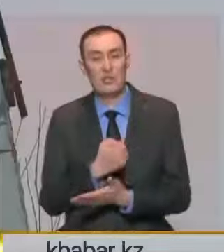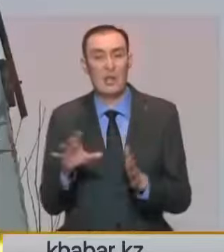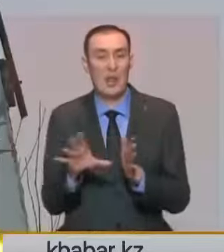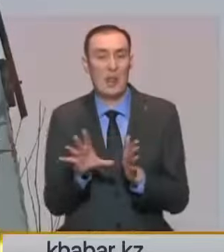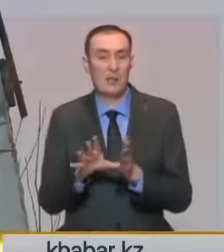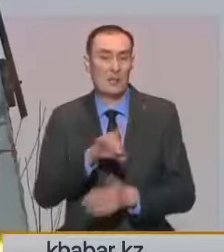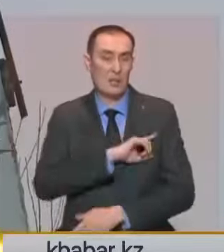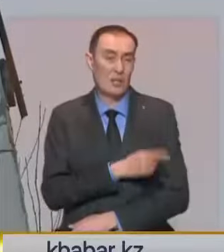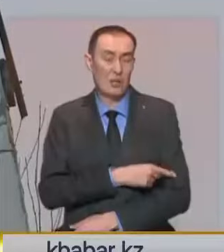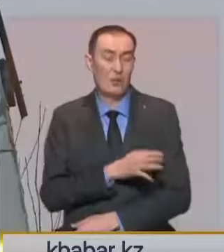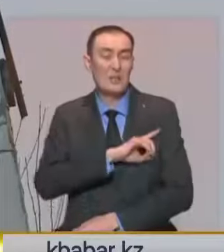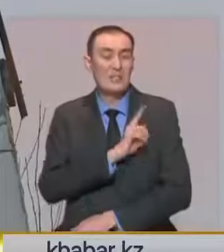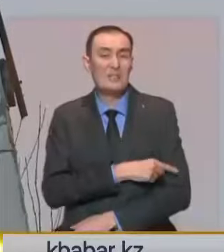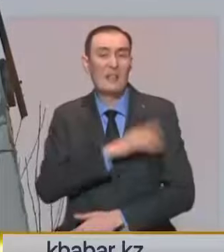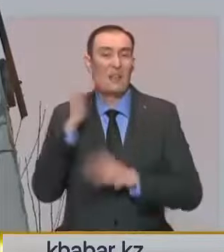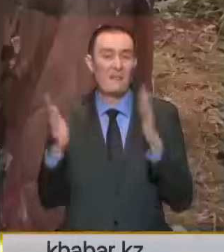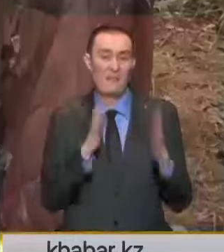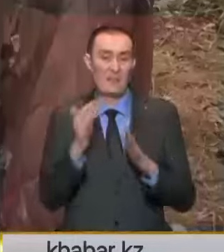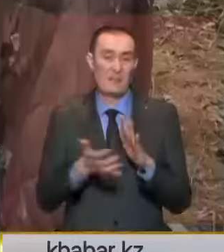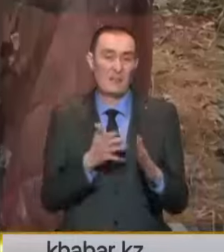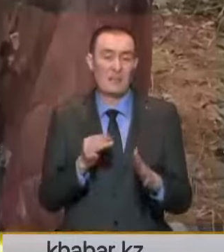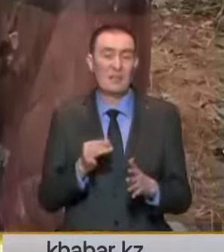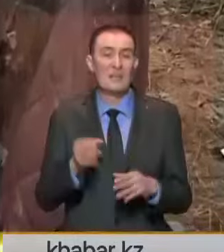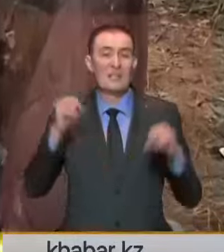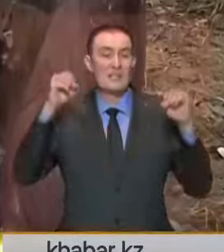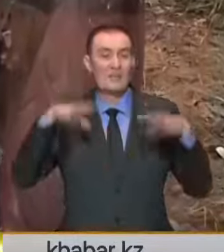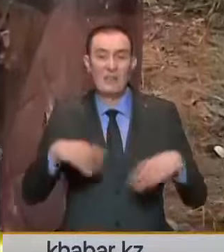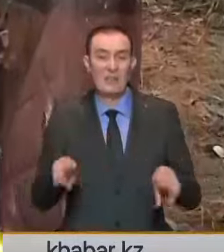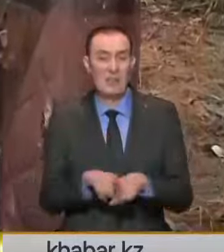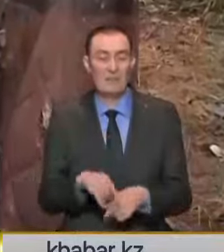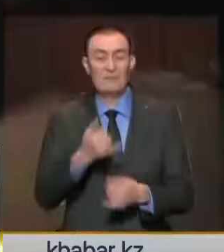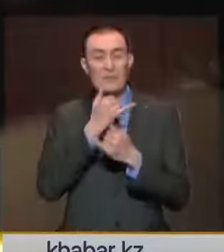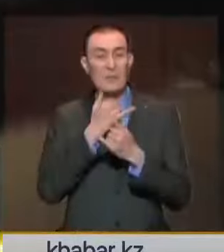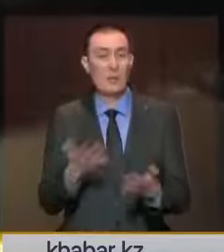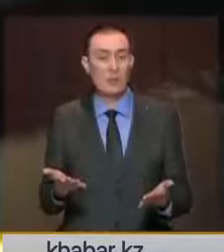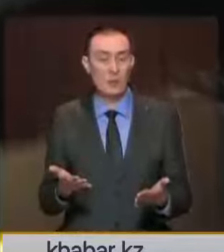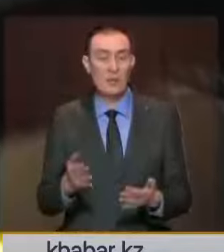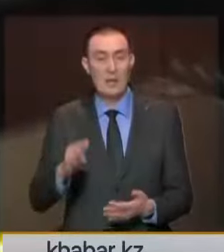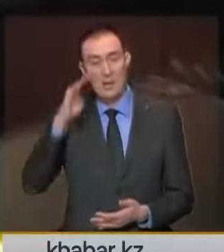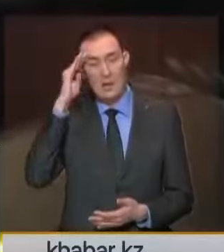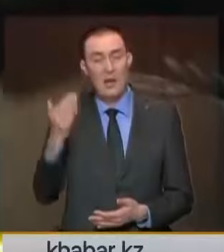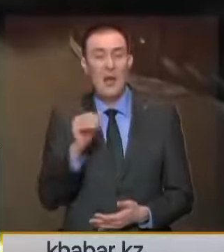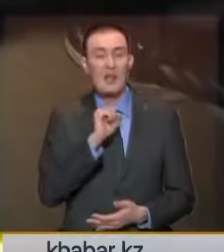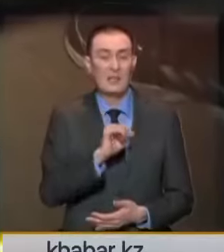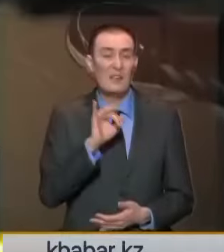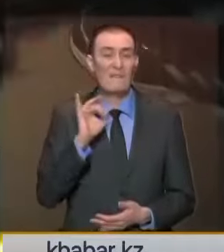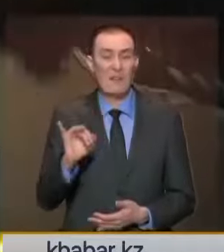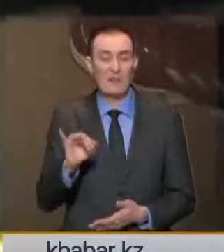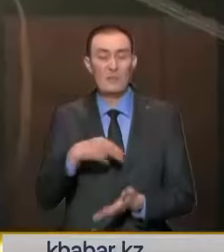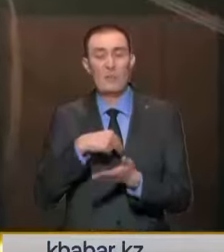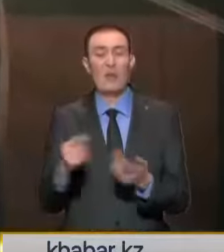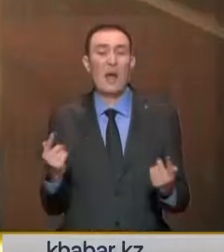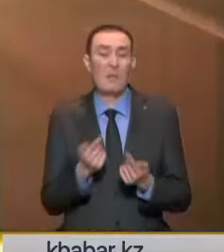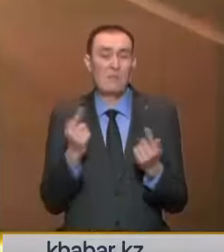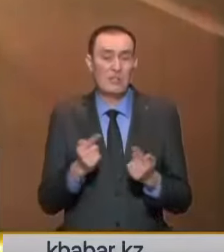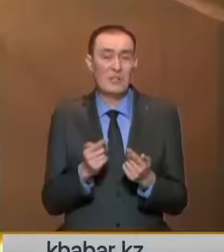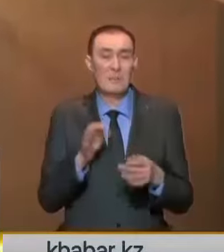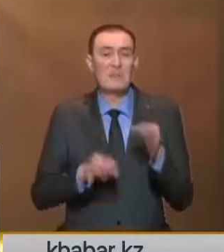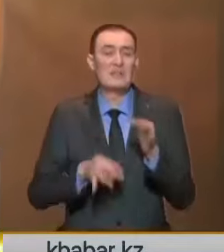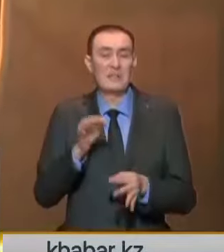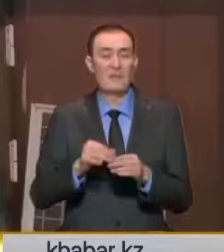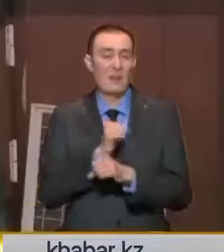электроэнергии. Но сила ветра подкачала, и получить свет таким образом не удалось. Александр Иванович в итоге приобрел обычный